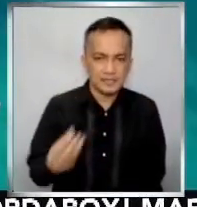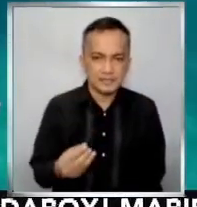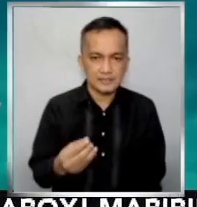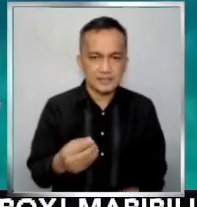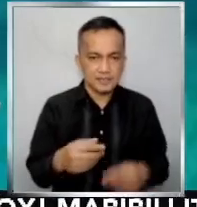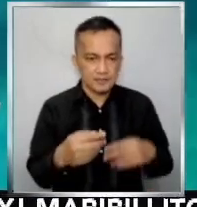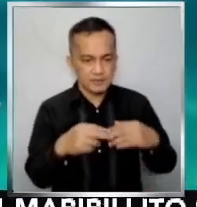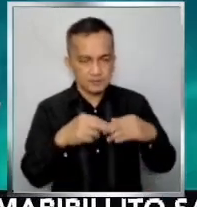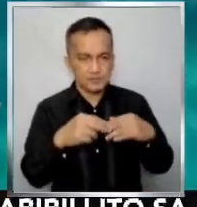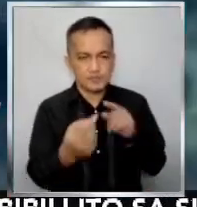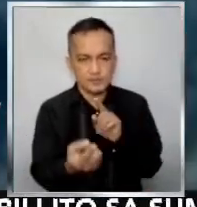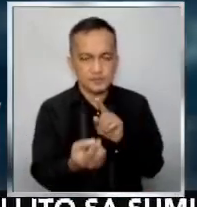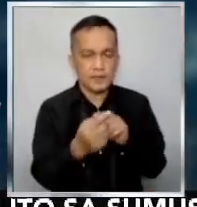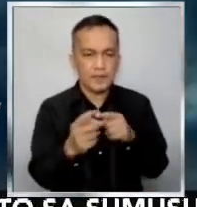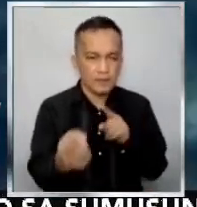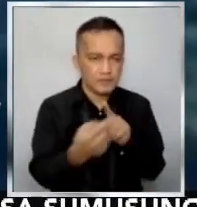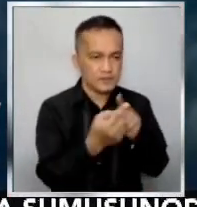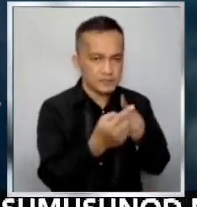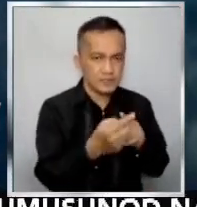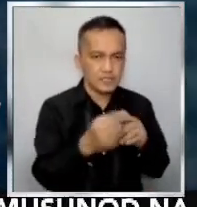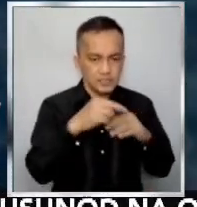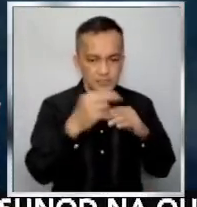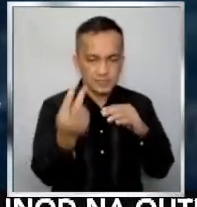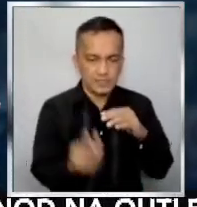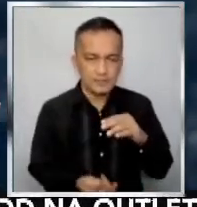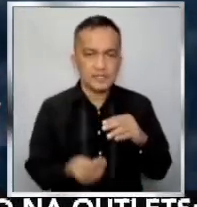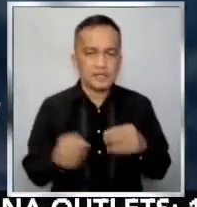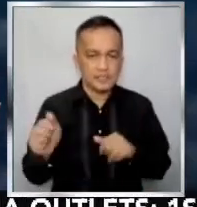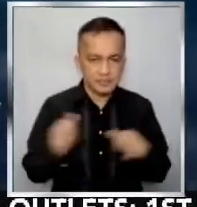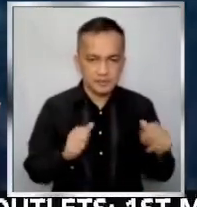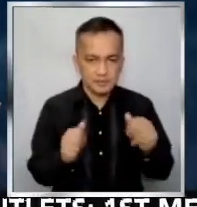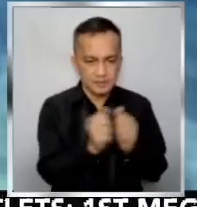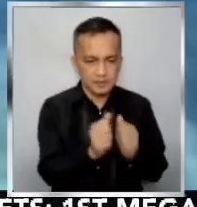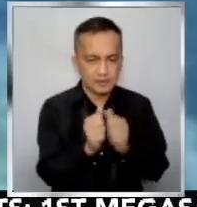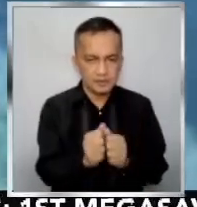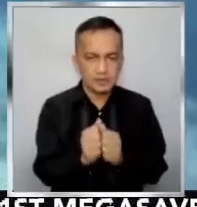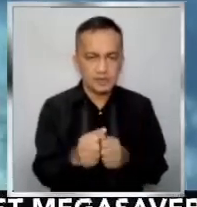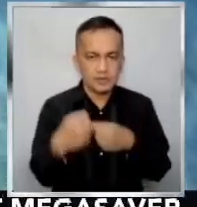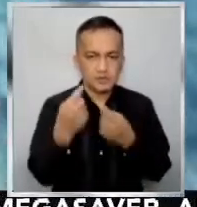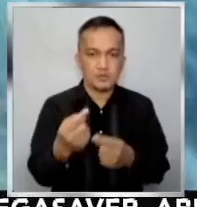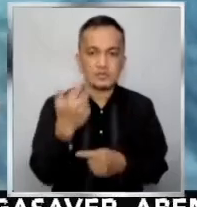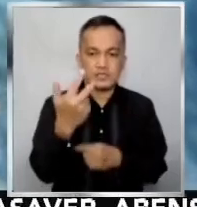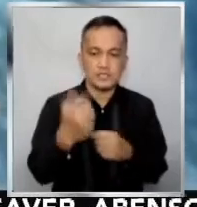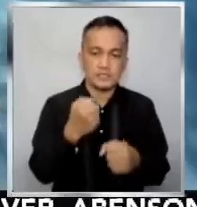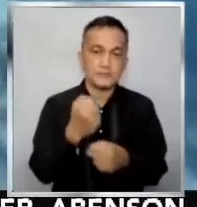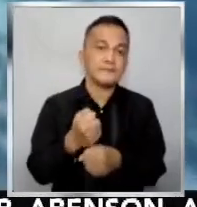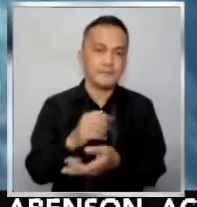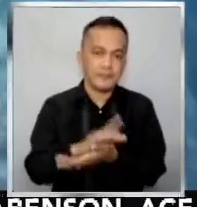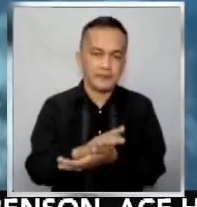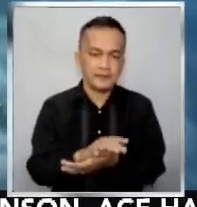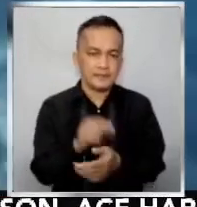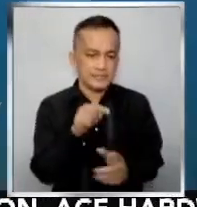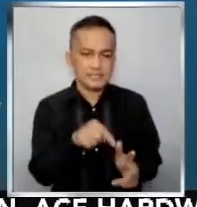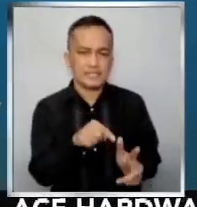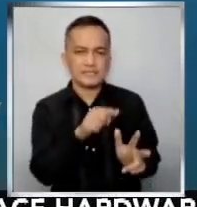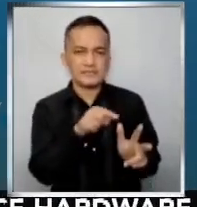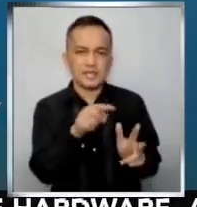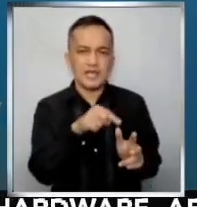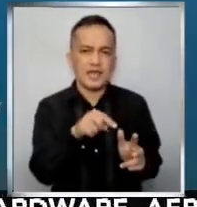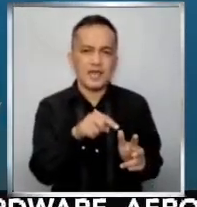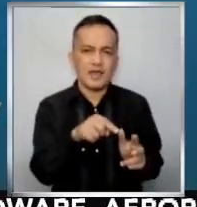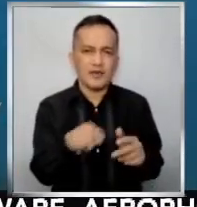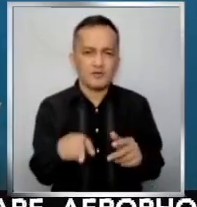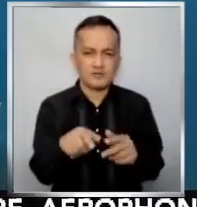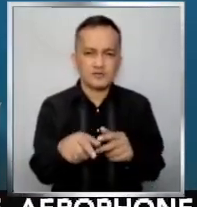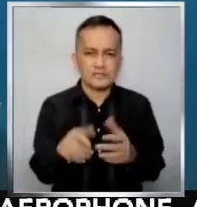nagkakilala ng kanya mga kasama. Kaya matapos ang halos 3 taong pandemya, hindi na nila pinalagpas ang